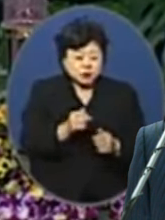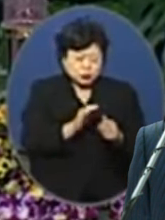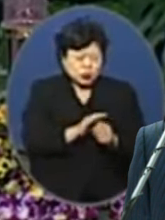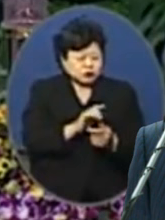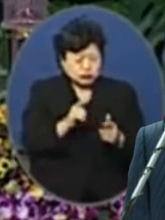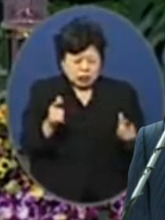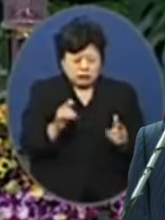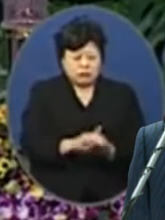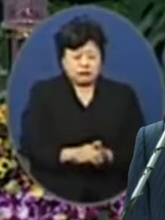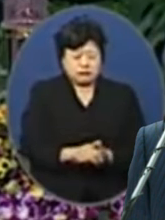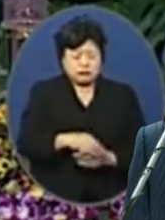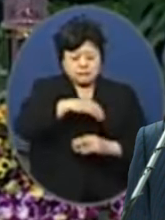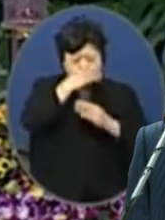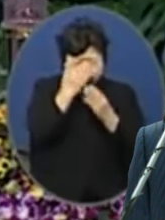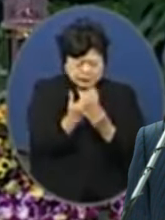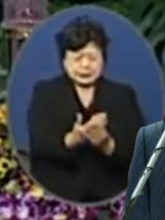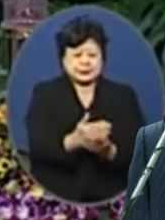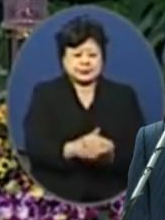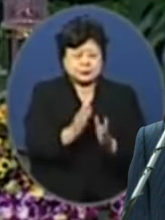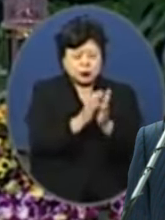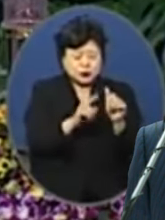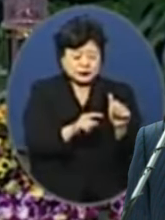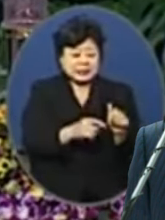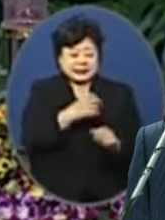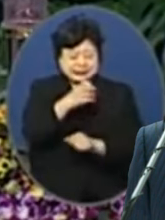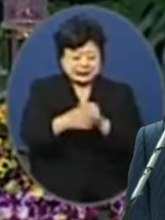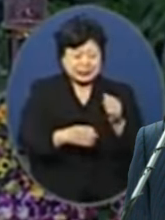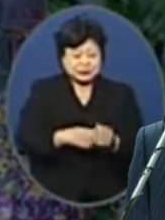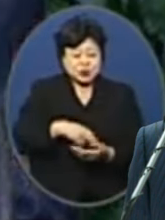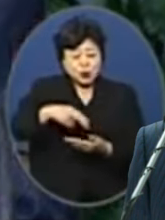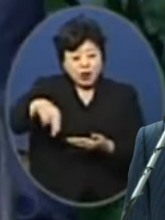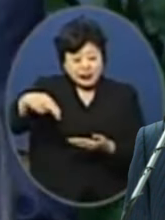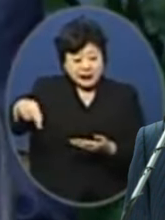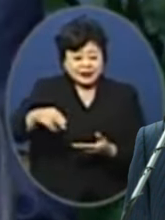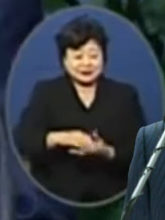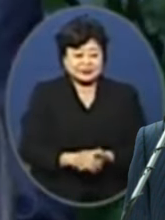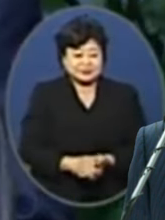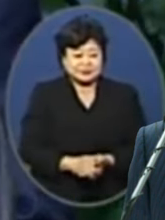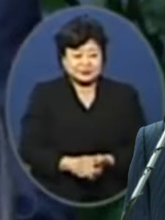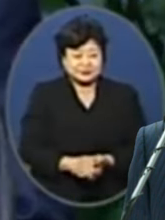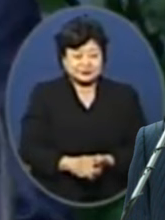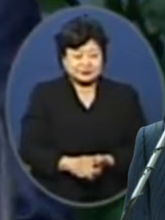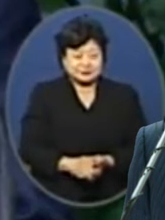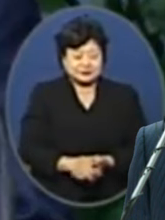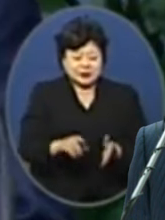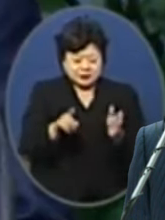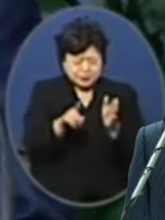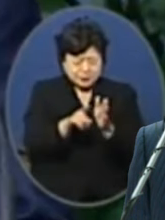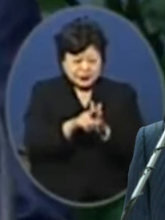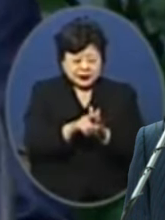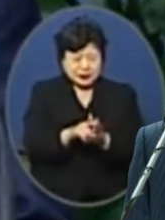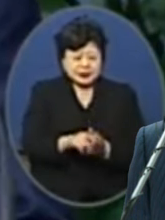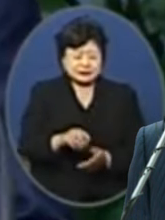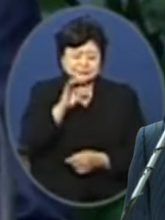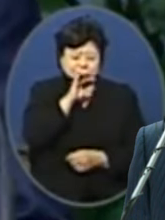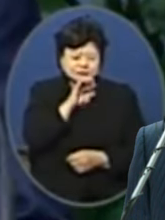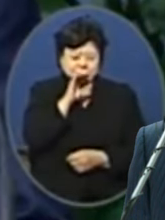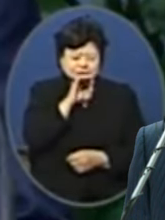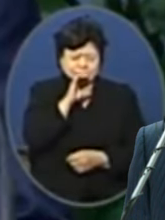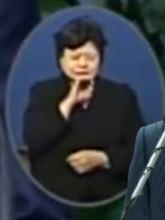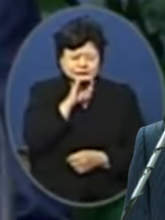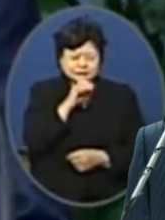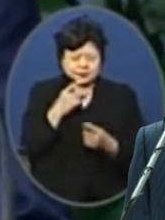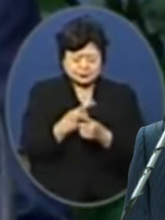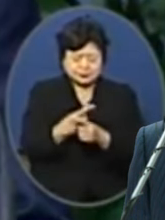되지 않습니다 모세가 40년 동안 광야에서 신앙적인 시련을 겪고